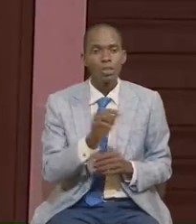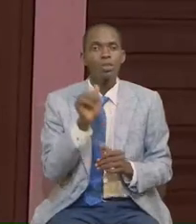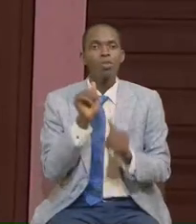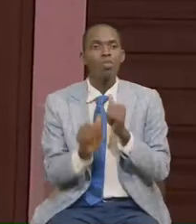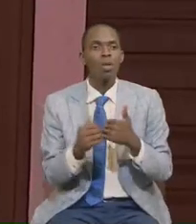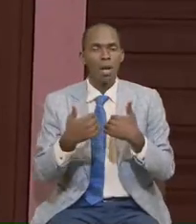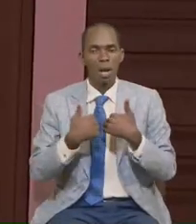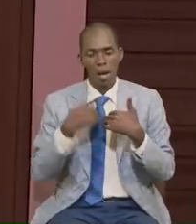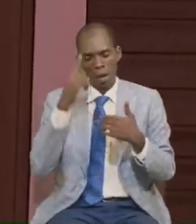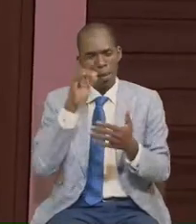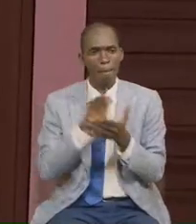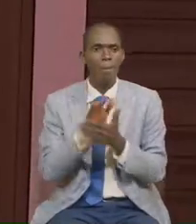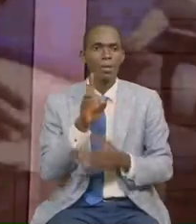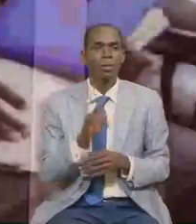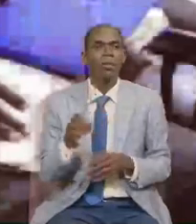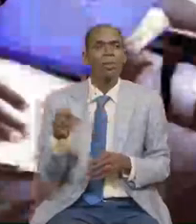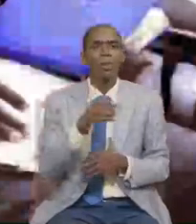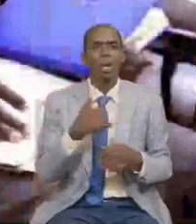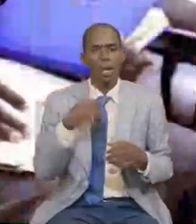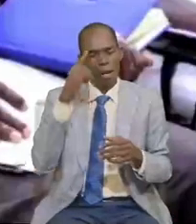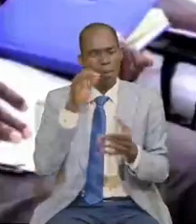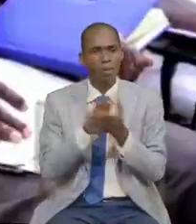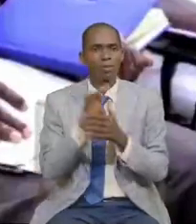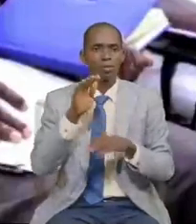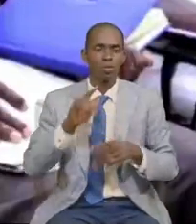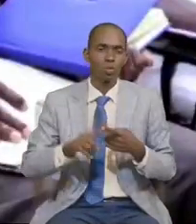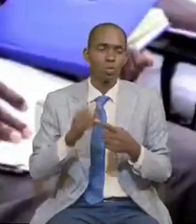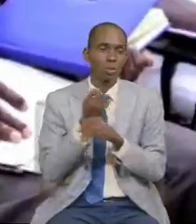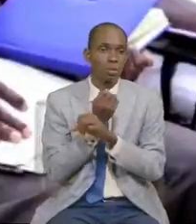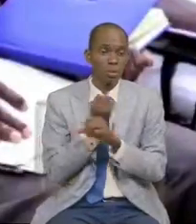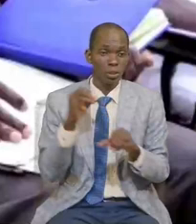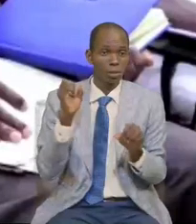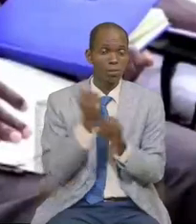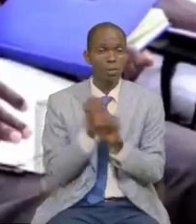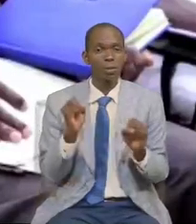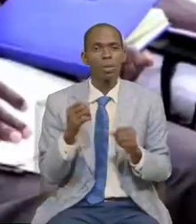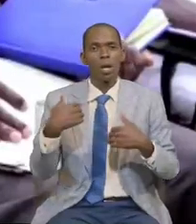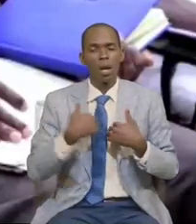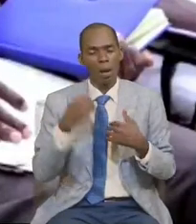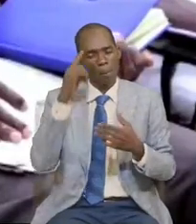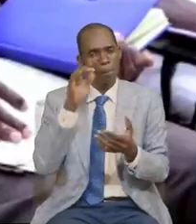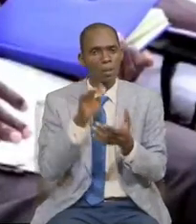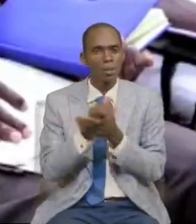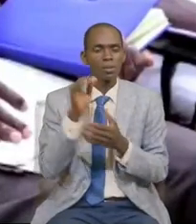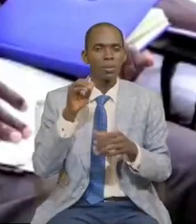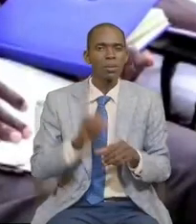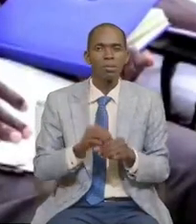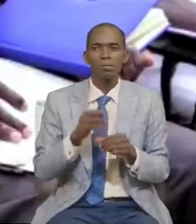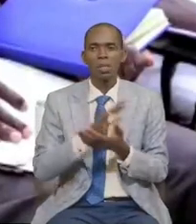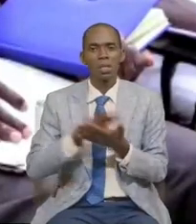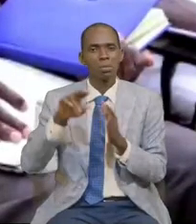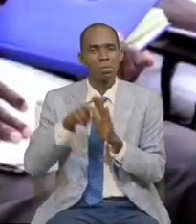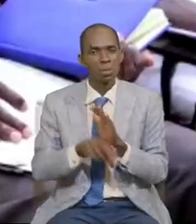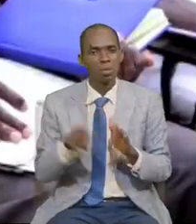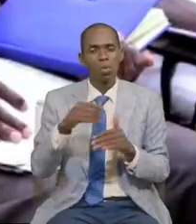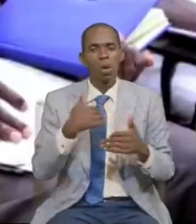ils ont cru pour le salut, ils ont cru pour la justice, ils ont cru à l'amour de